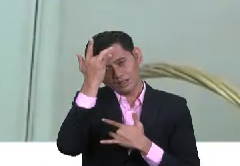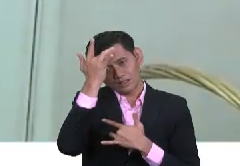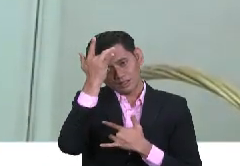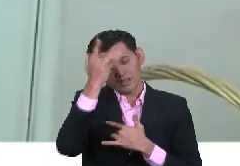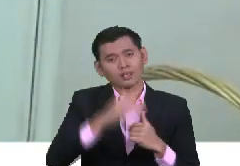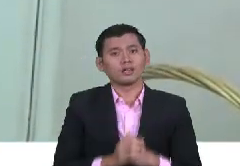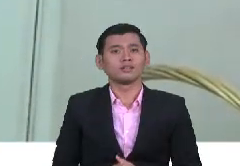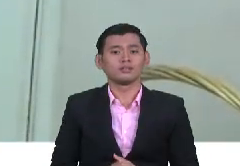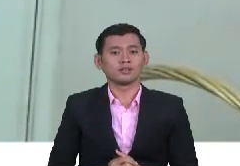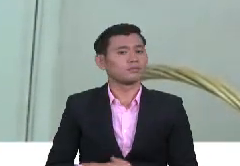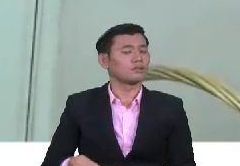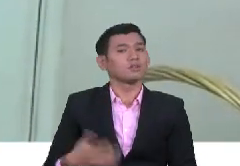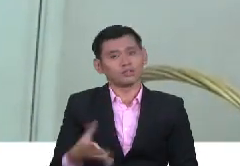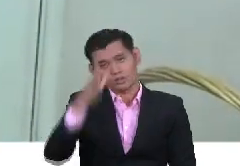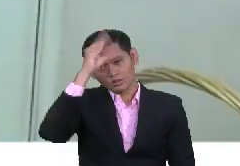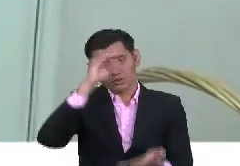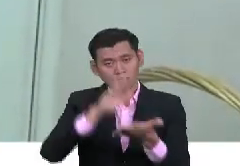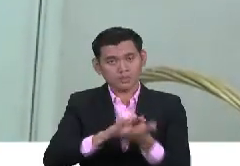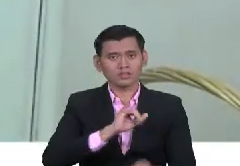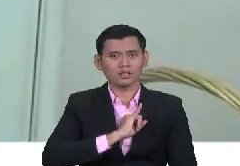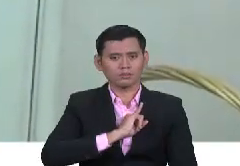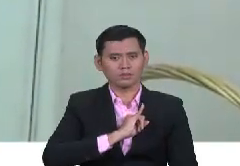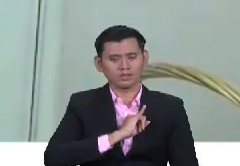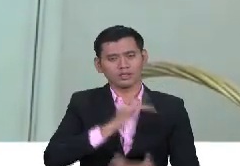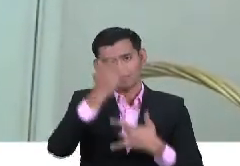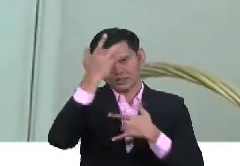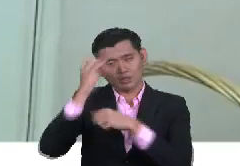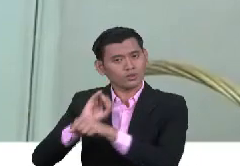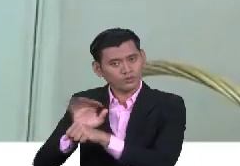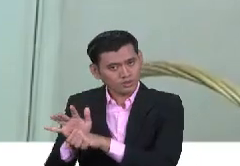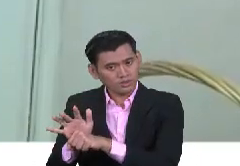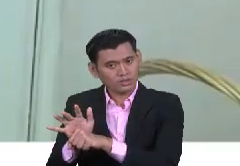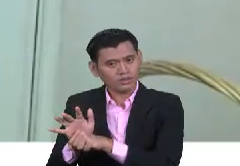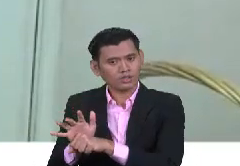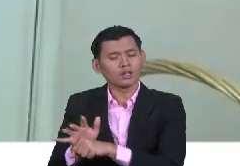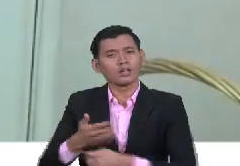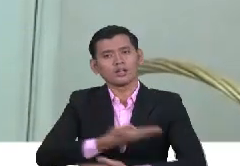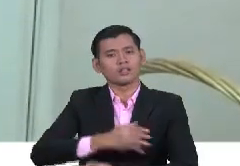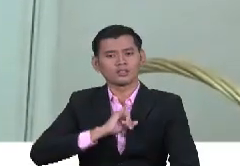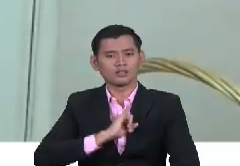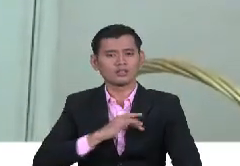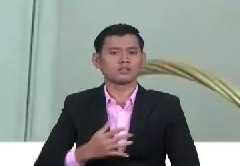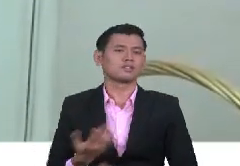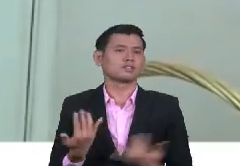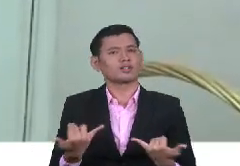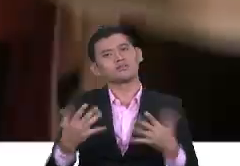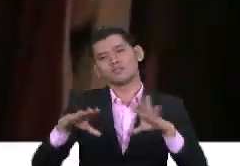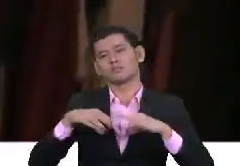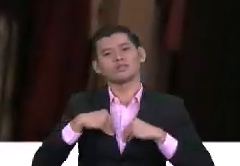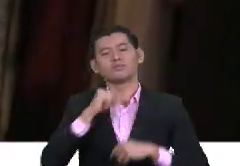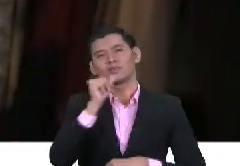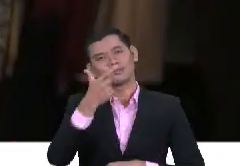Dia nak buat tak boleh. Anak makcik lah belum macam tu. Hilanglah rasa sedih, tak sedih pun dah, terima aja lah.